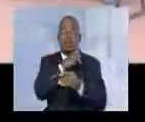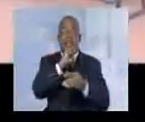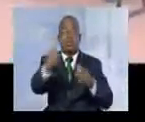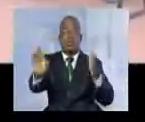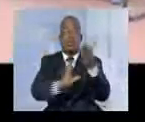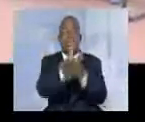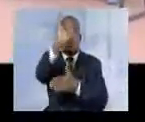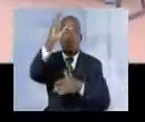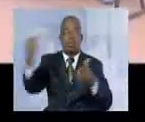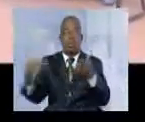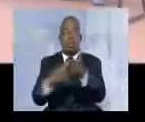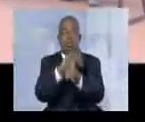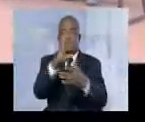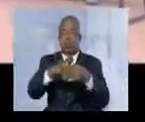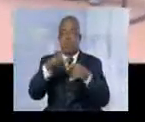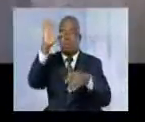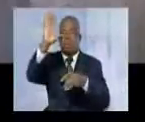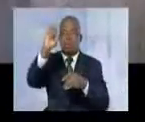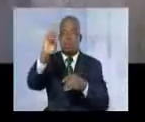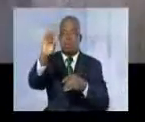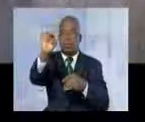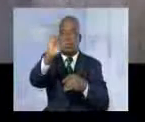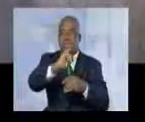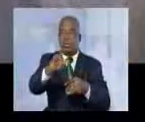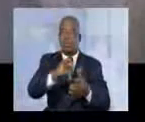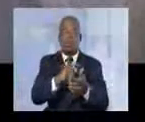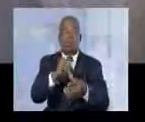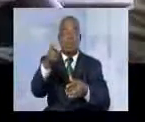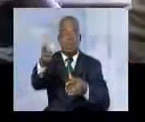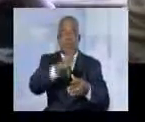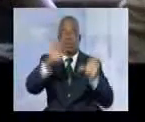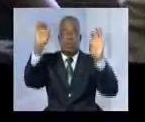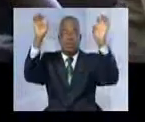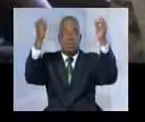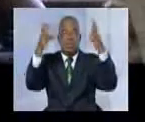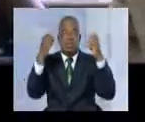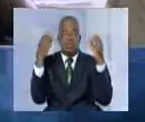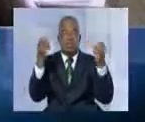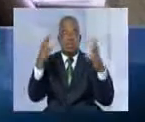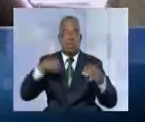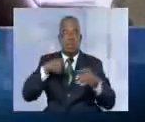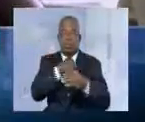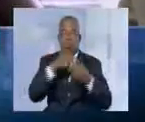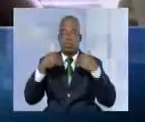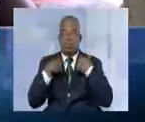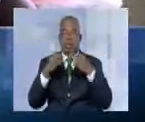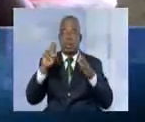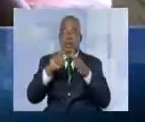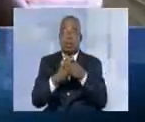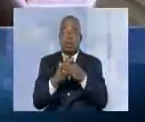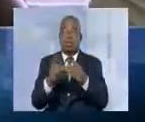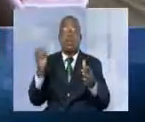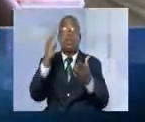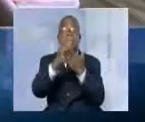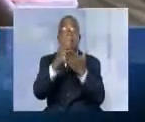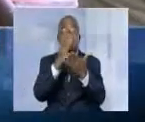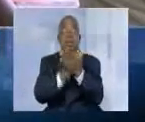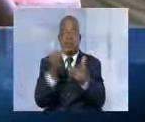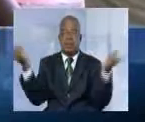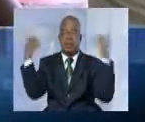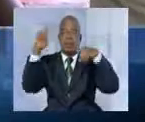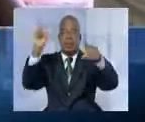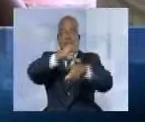de Cocody, un établissement où le mouvement de grève a été largement suivi. Nous avons effectivement repris les cours depuis le lundi 22